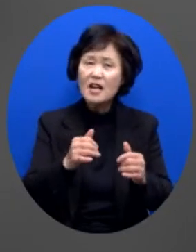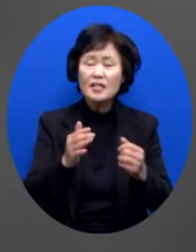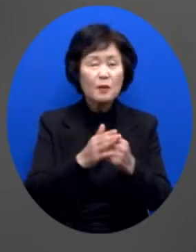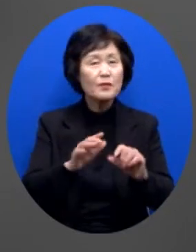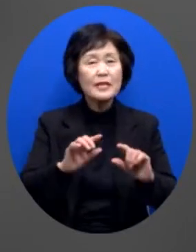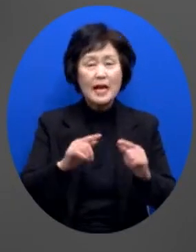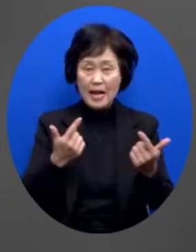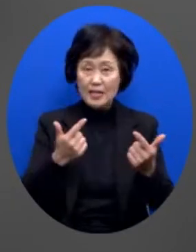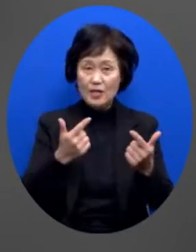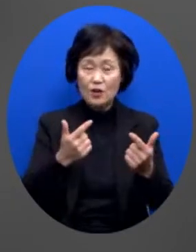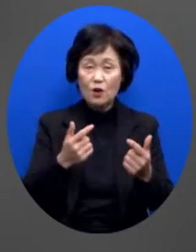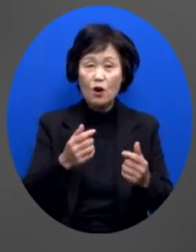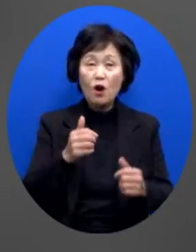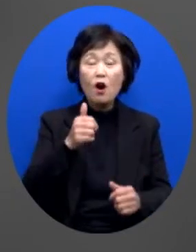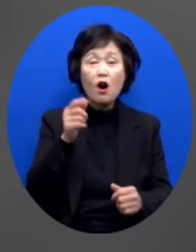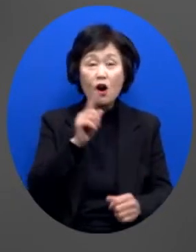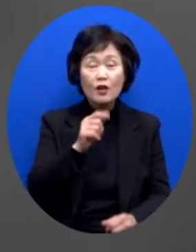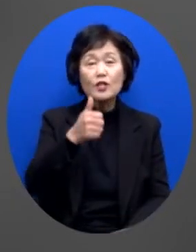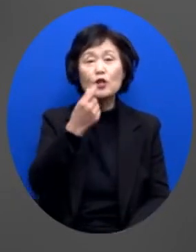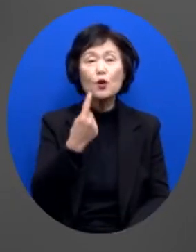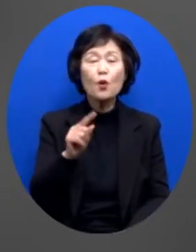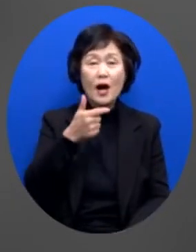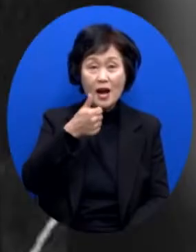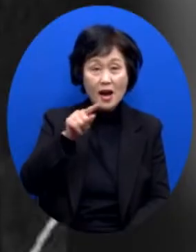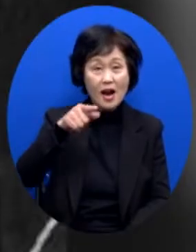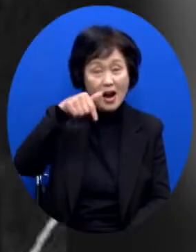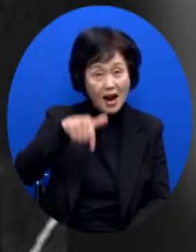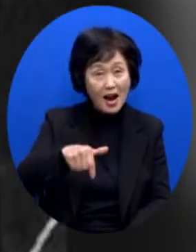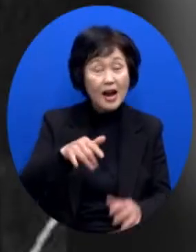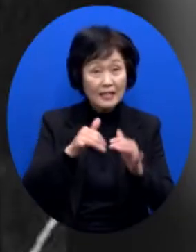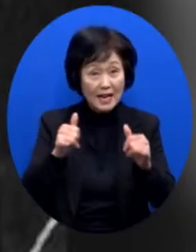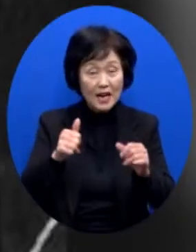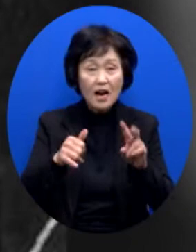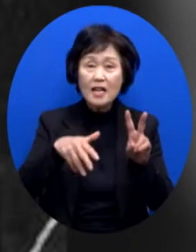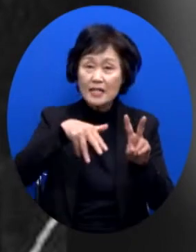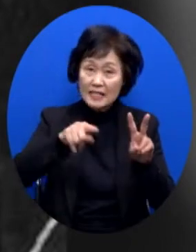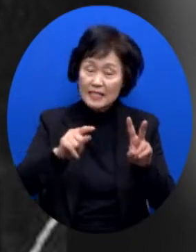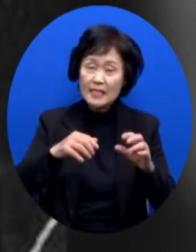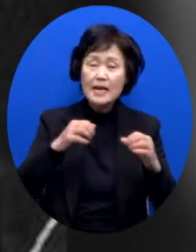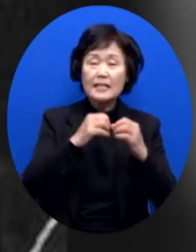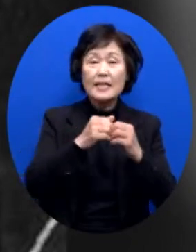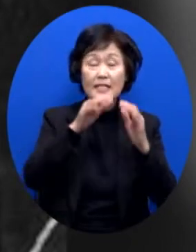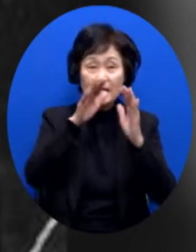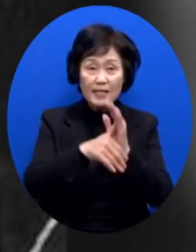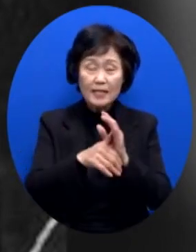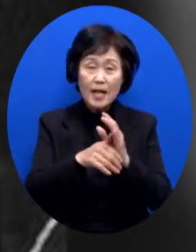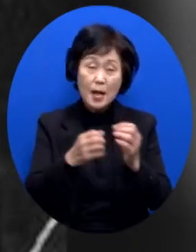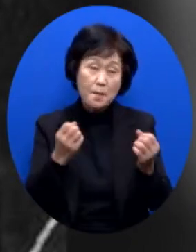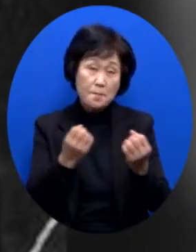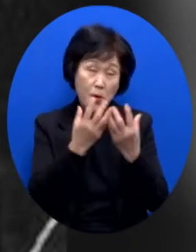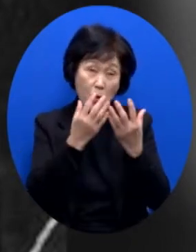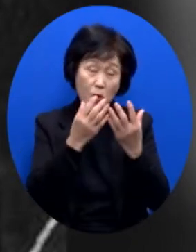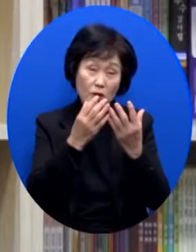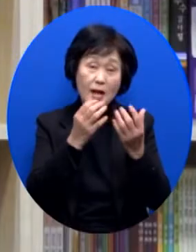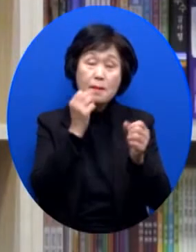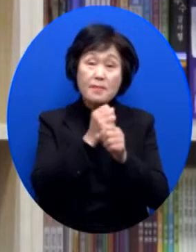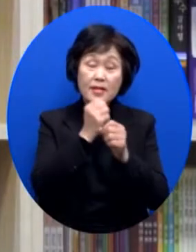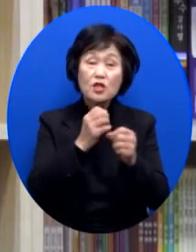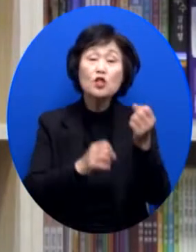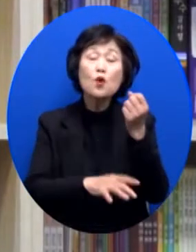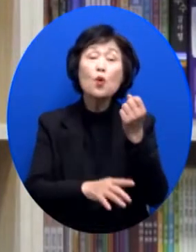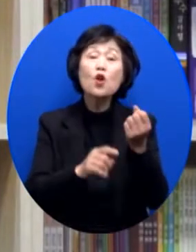만이라는 화학자가 2차대전때 폭탄 제조 원로인 아샤 토니 모자랄 때 옥수수로 글